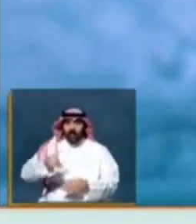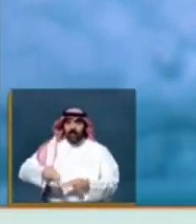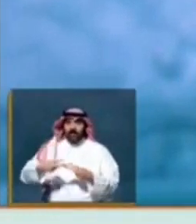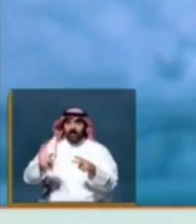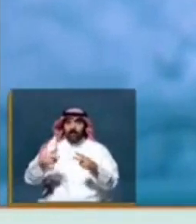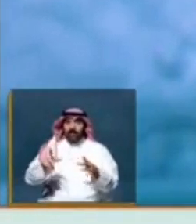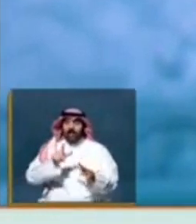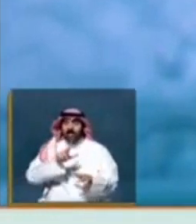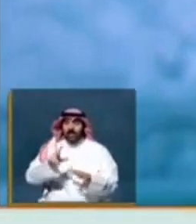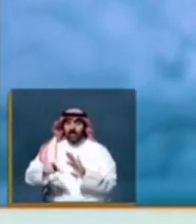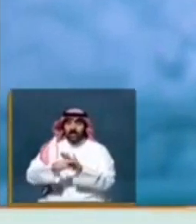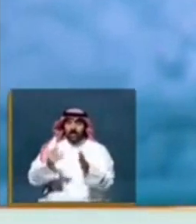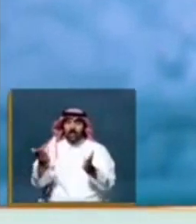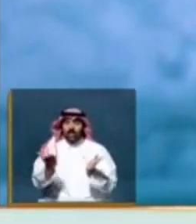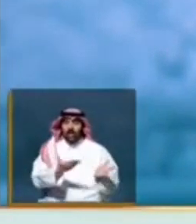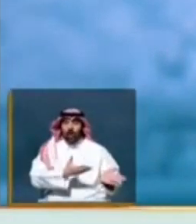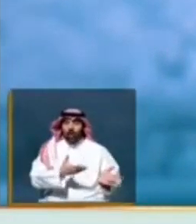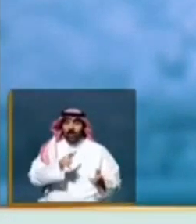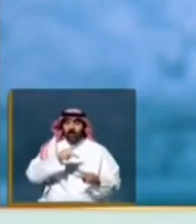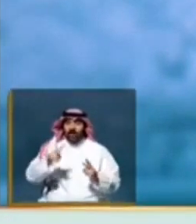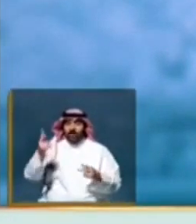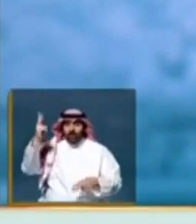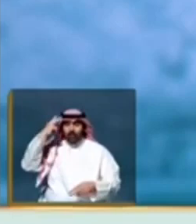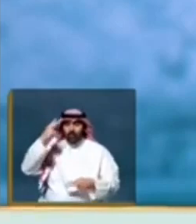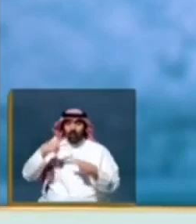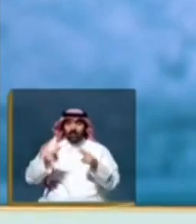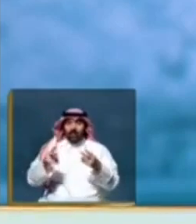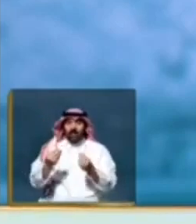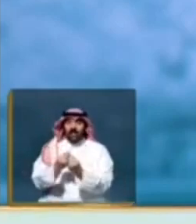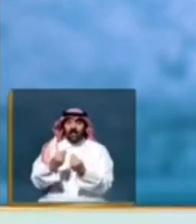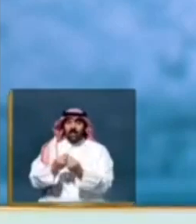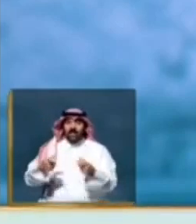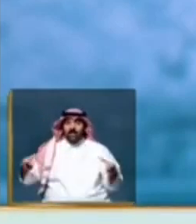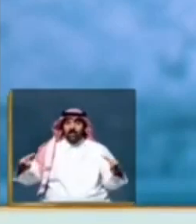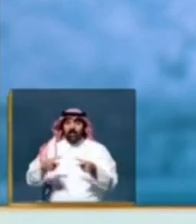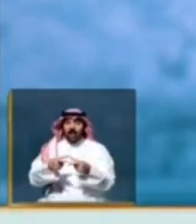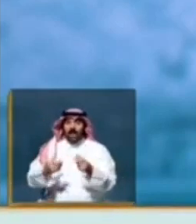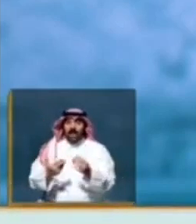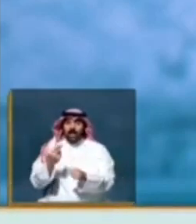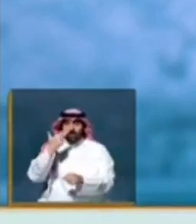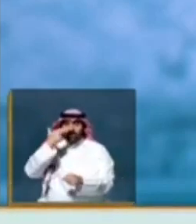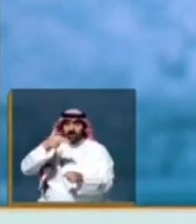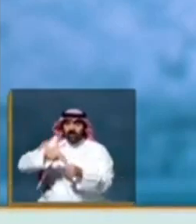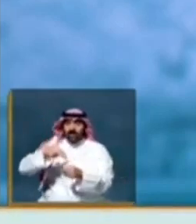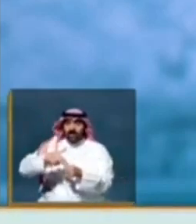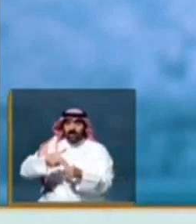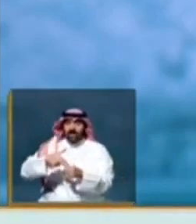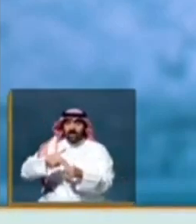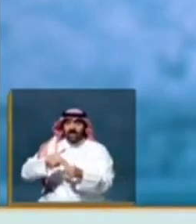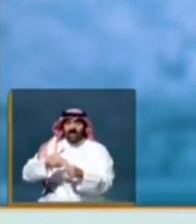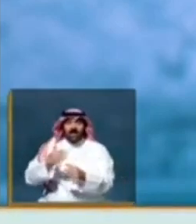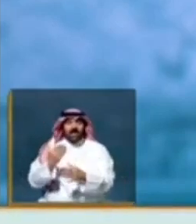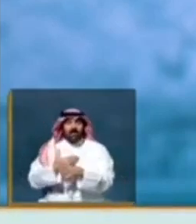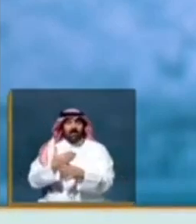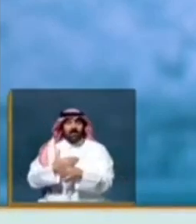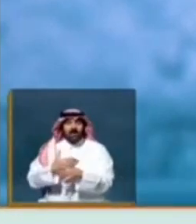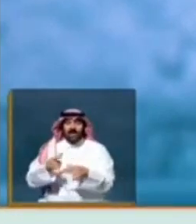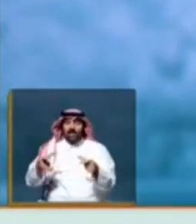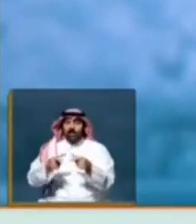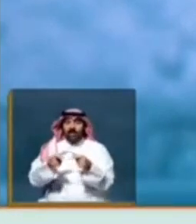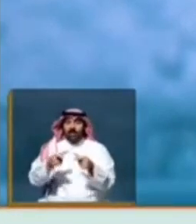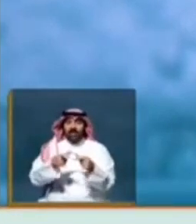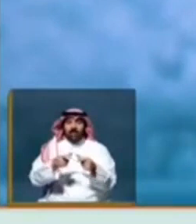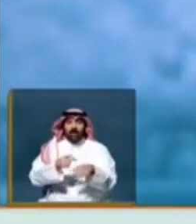في البداية، هذه دعوة من المملكة إلى عقد اجتماع عاجل لدول أوبك بلس ودول أخرى جاءت في